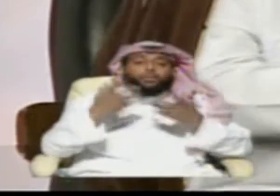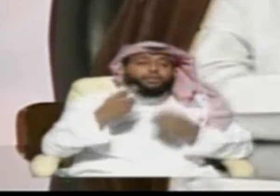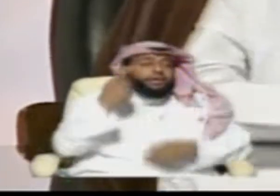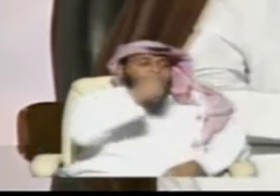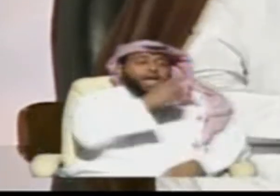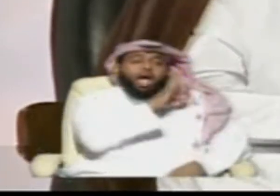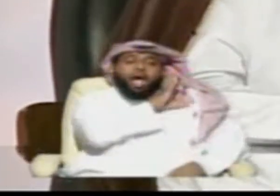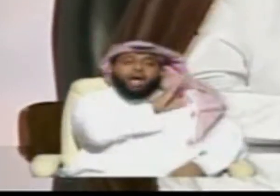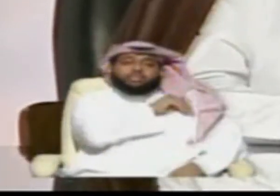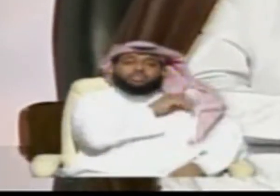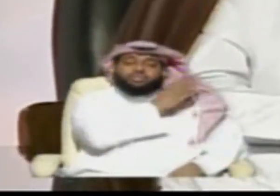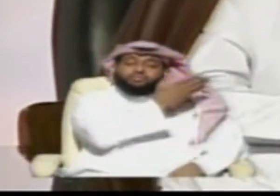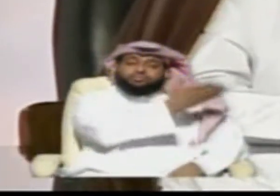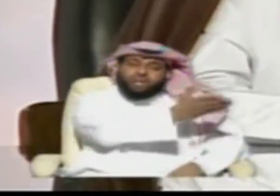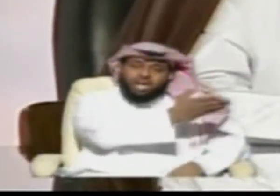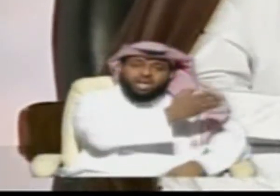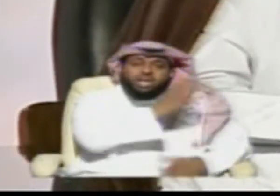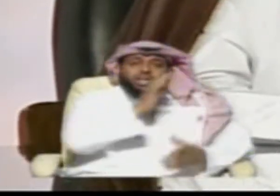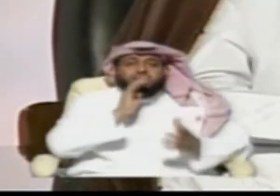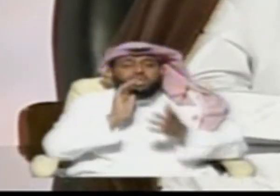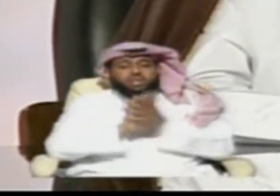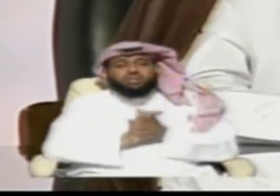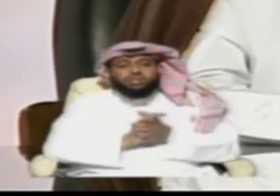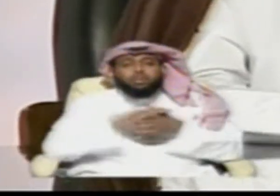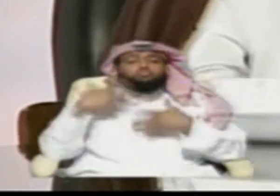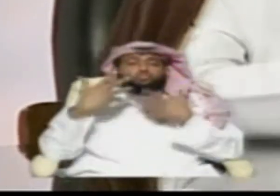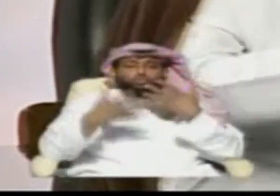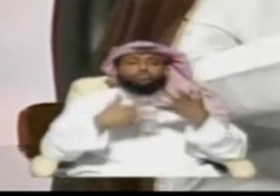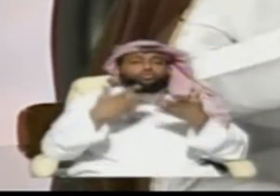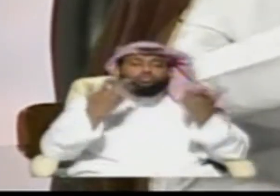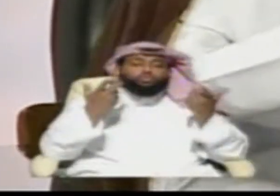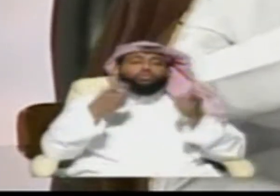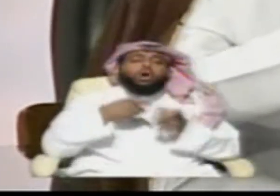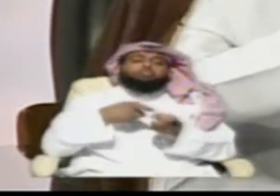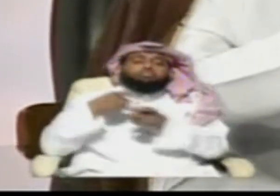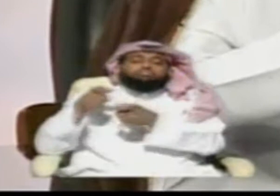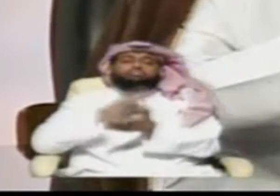قبل المرابطين في غزة.